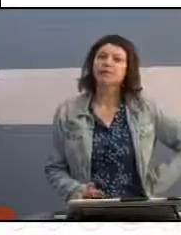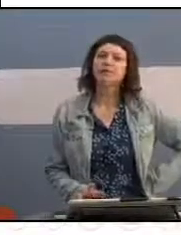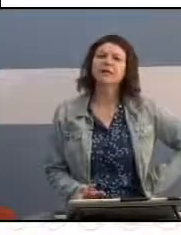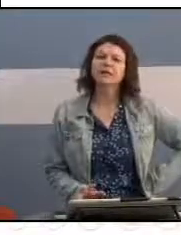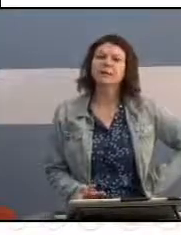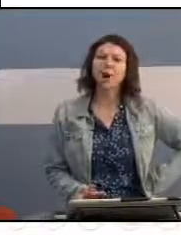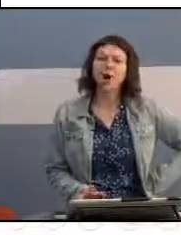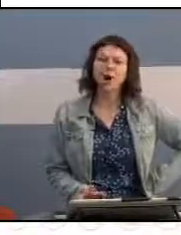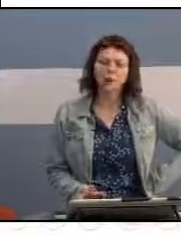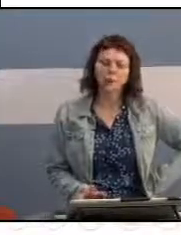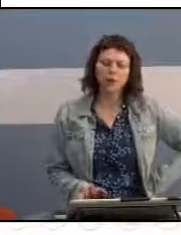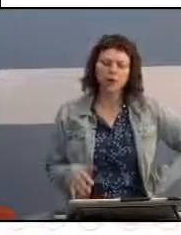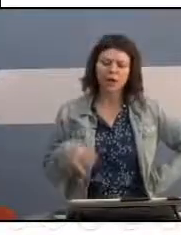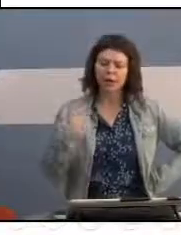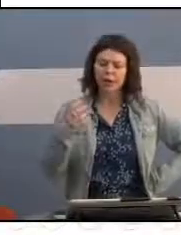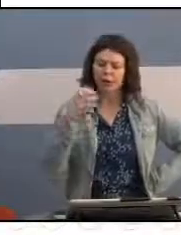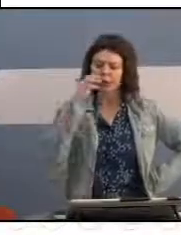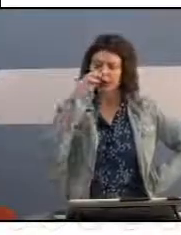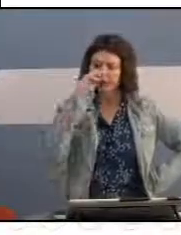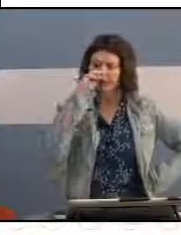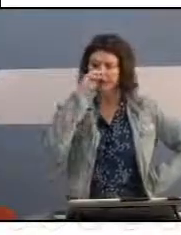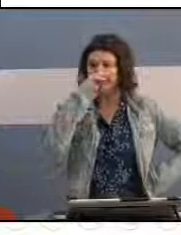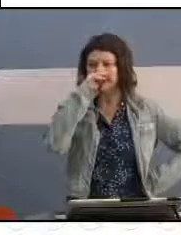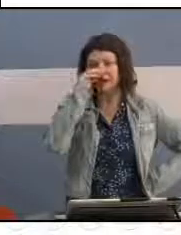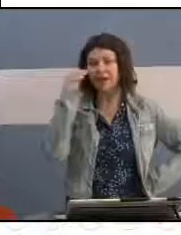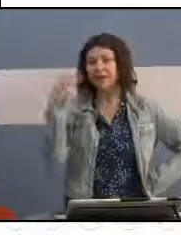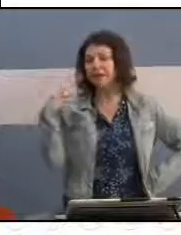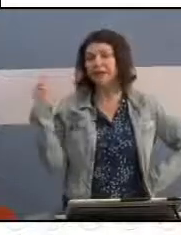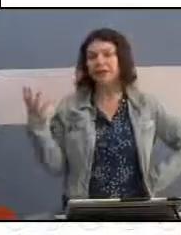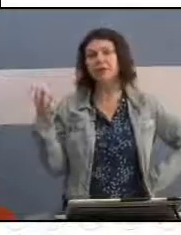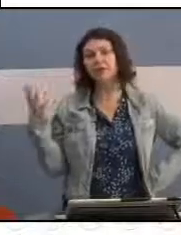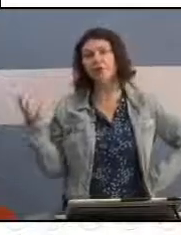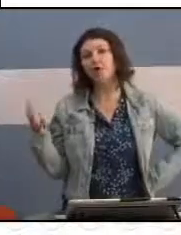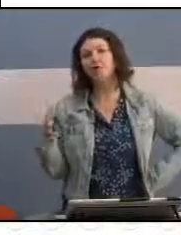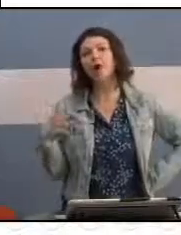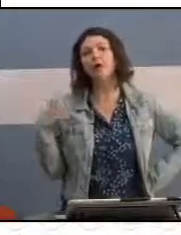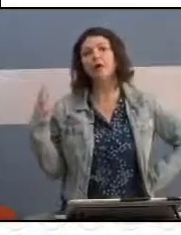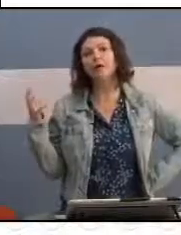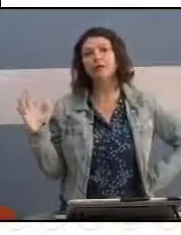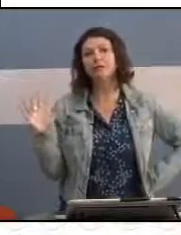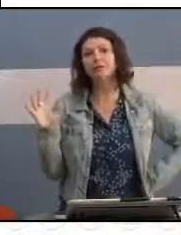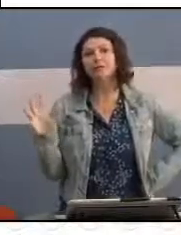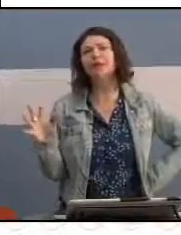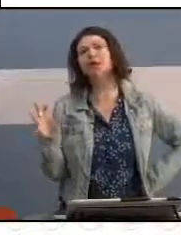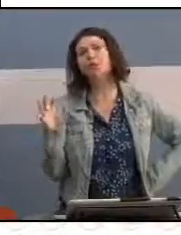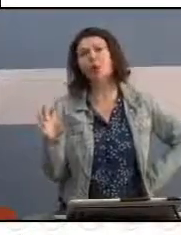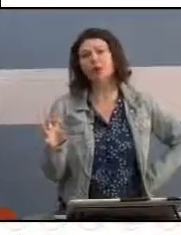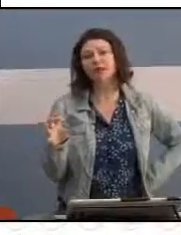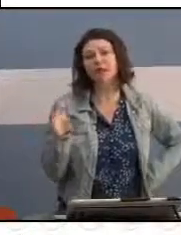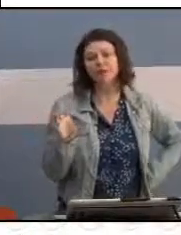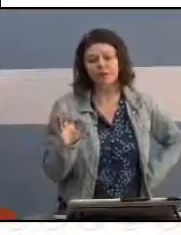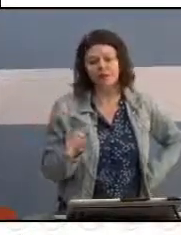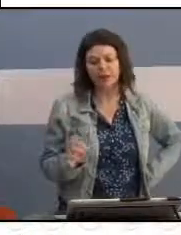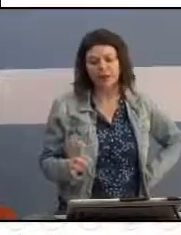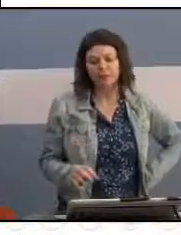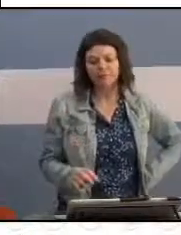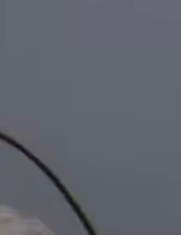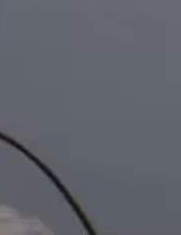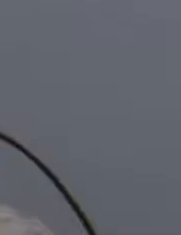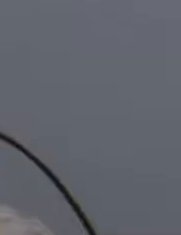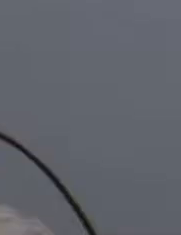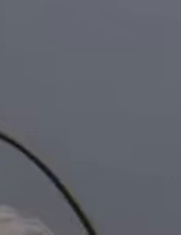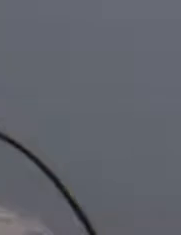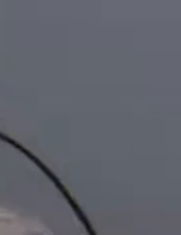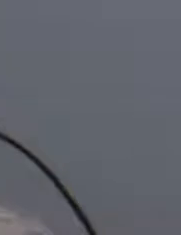איזה, אני אפסיק את זה פה, בהמשך מדבר על קסם והכל, אבל בואו נראה, זה מספיק לנו פה כדי להבין